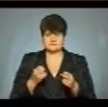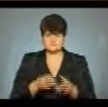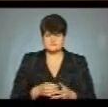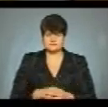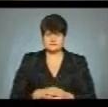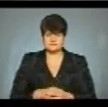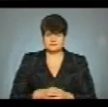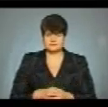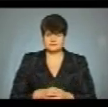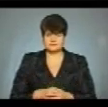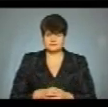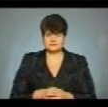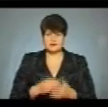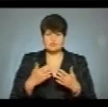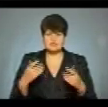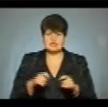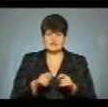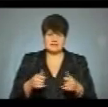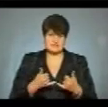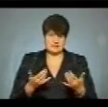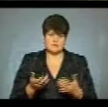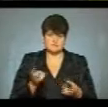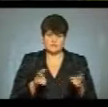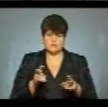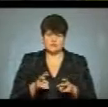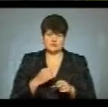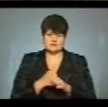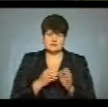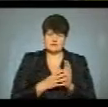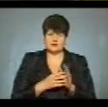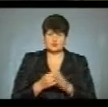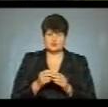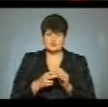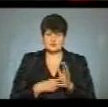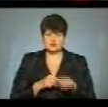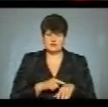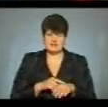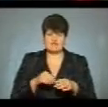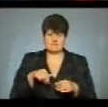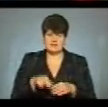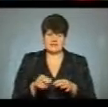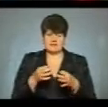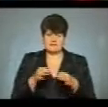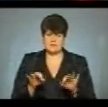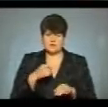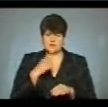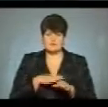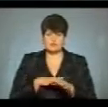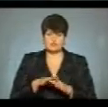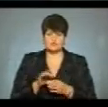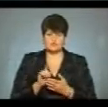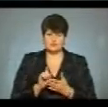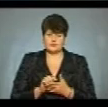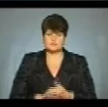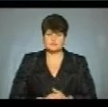Заблоцький. Музей відкритий для відвідувачів у будні з 9 до 17 години. Вхід вільний, каже виконувач обов'язків директора